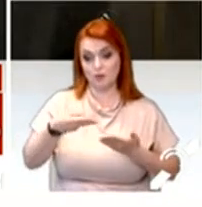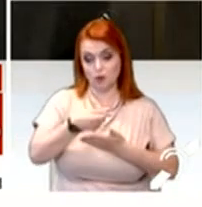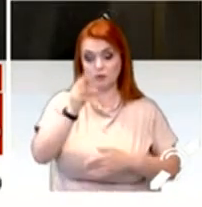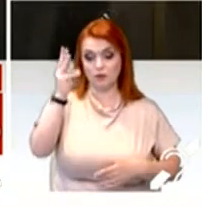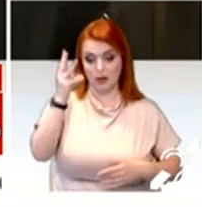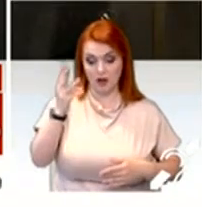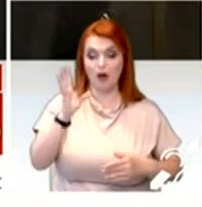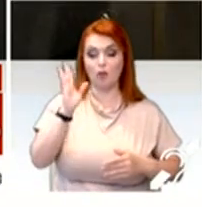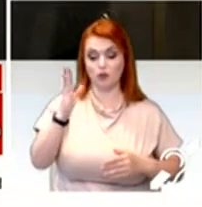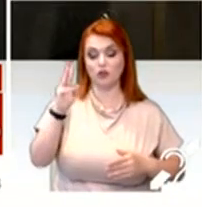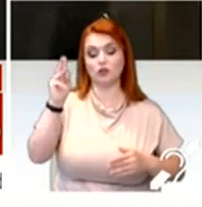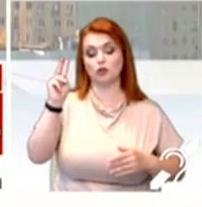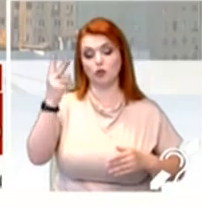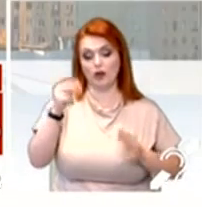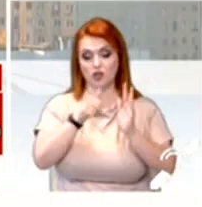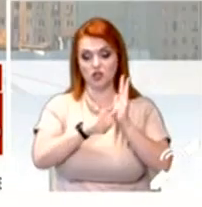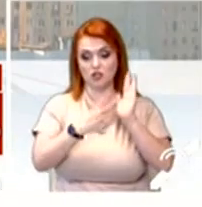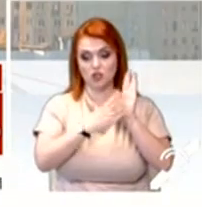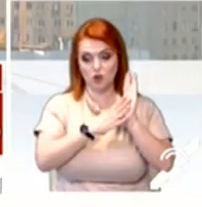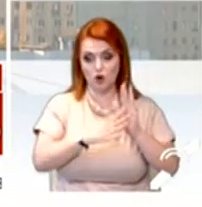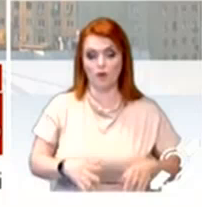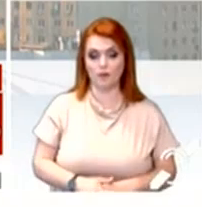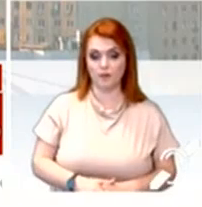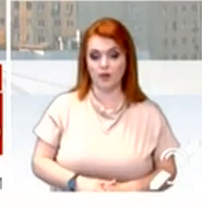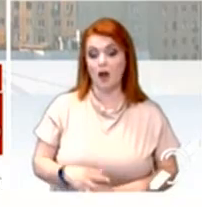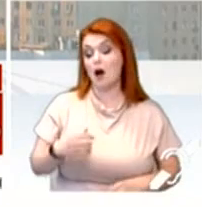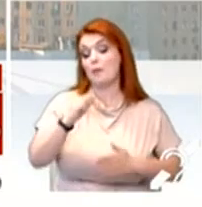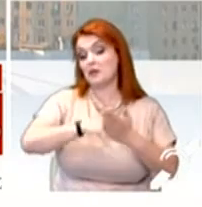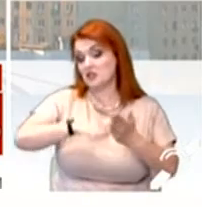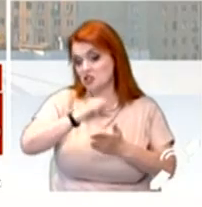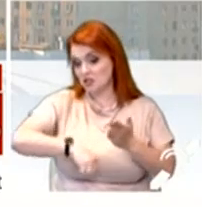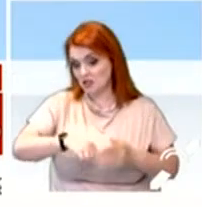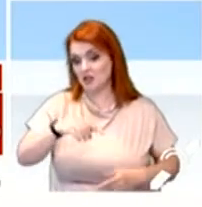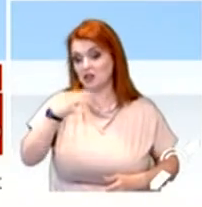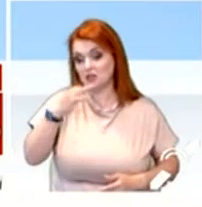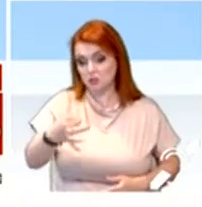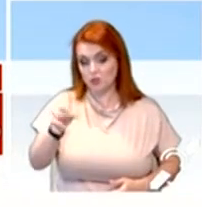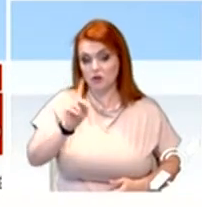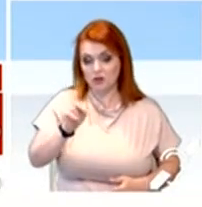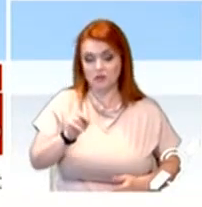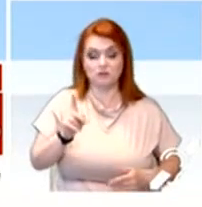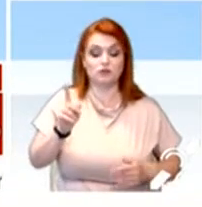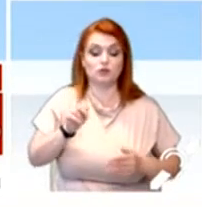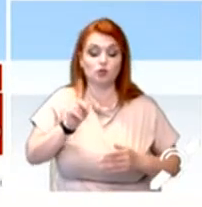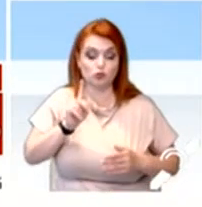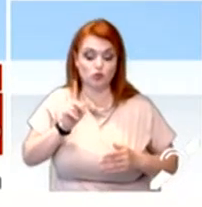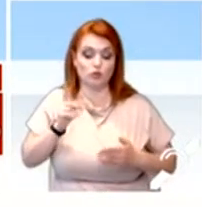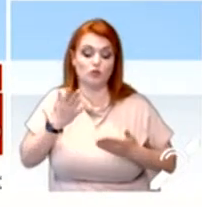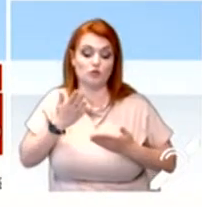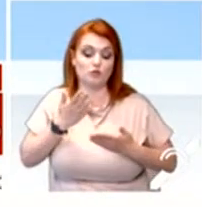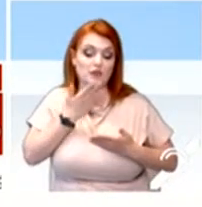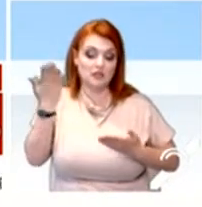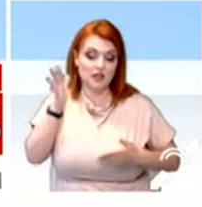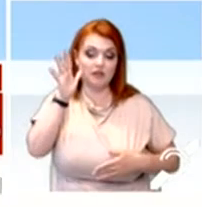că unul dintre motivele reducerii tarifului pentru furnizarea energiei electrice îl reprezintă ultimele evoluții de pe piața